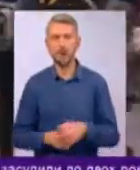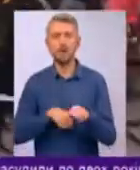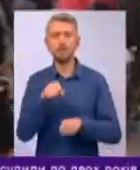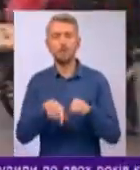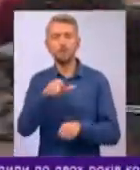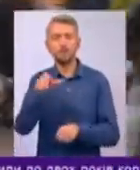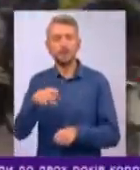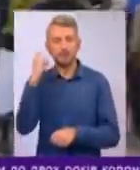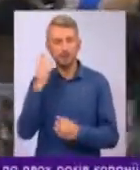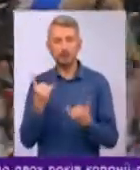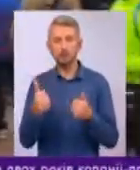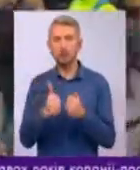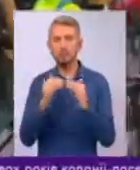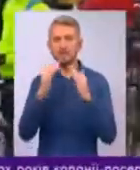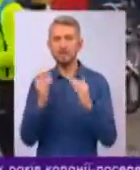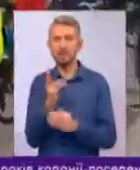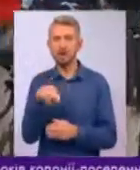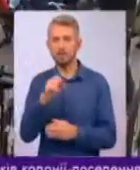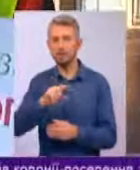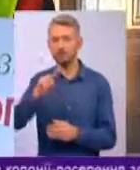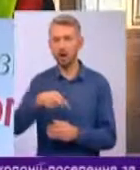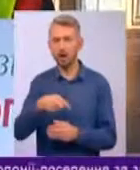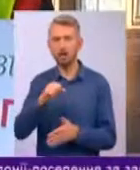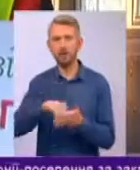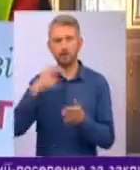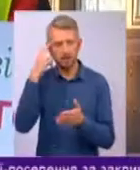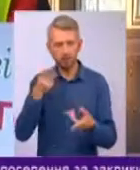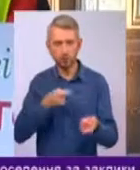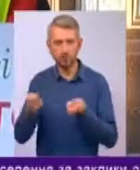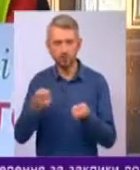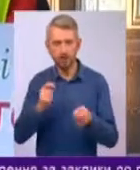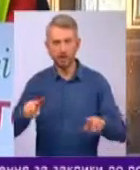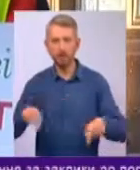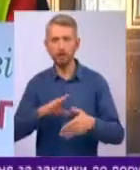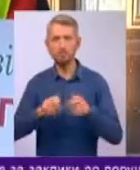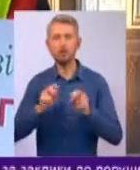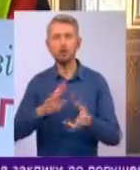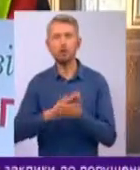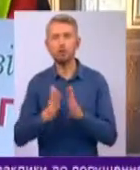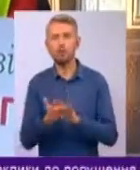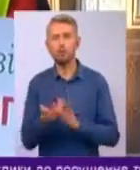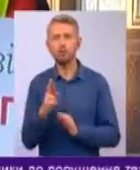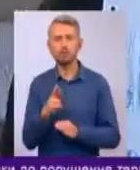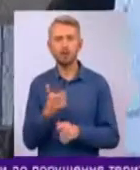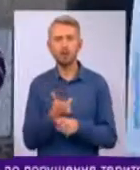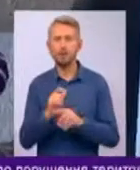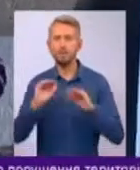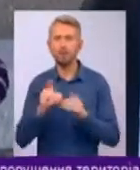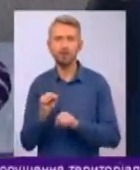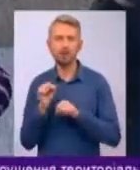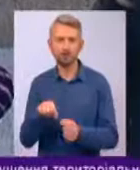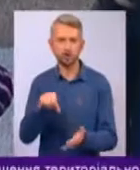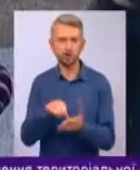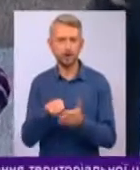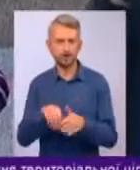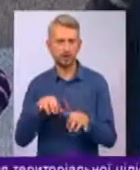Велосипедисти Києва сьогодні під стінами КМДА вимагали від столичної влади створити безпечні умови для найменш захищених учасників